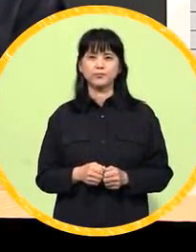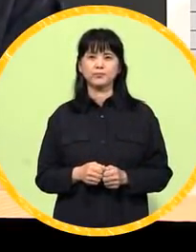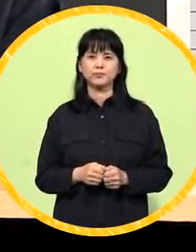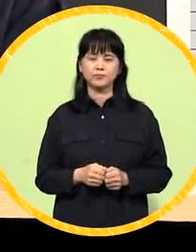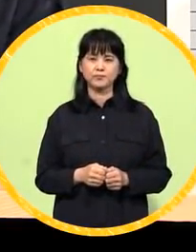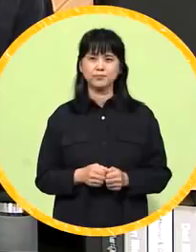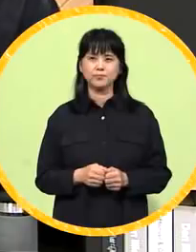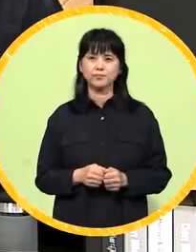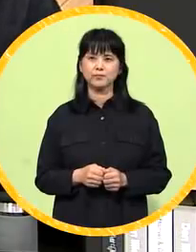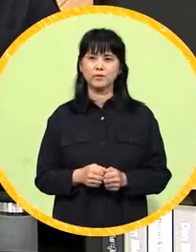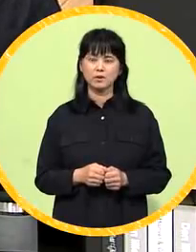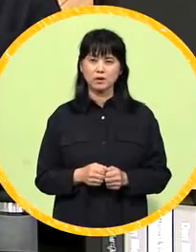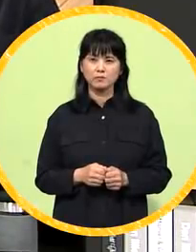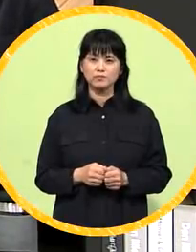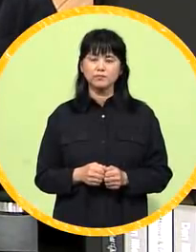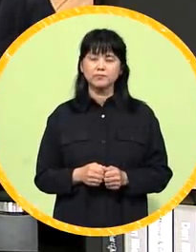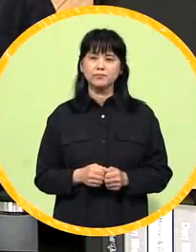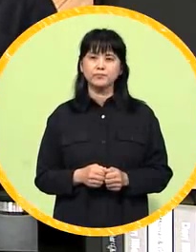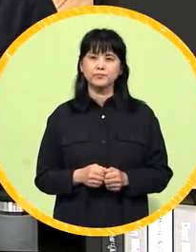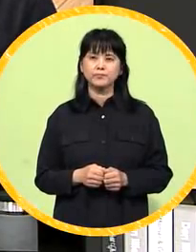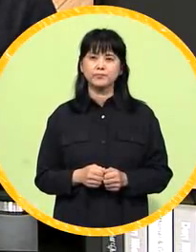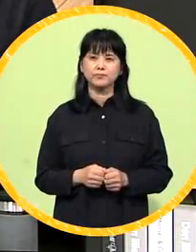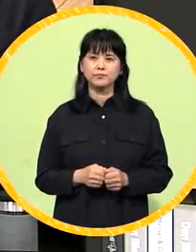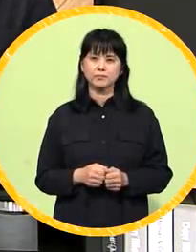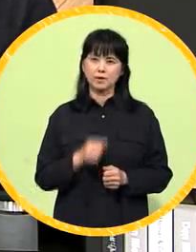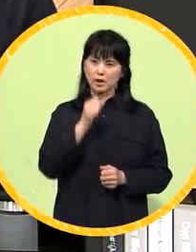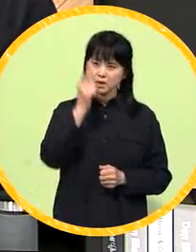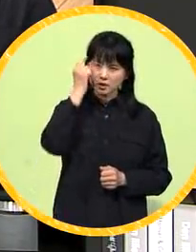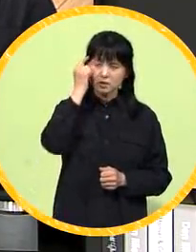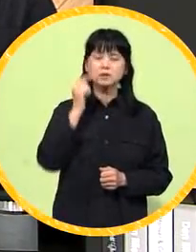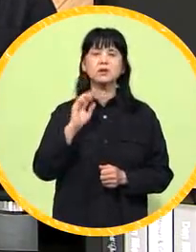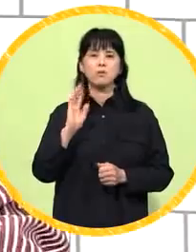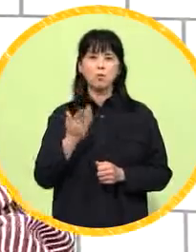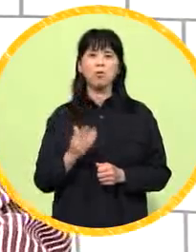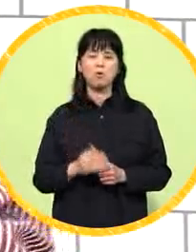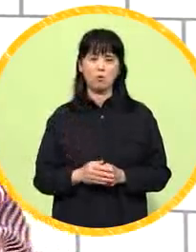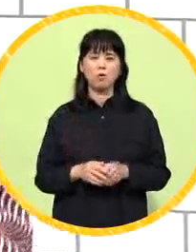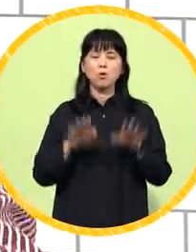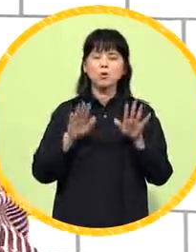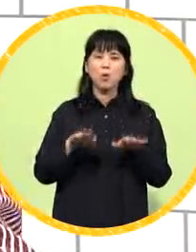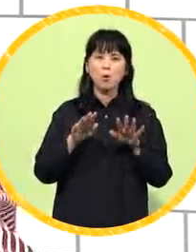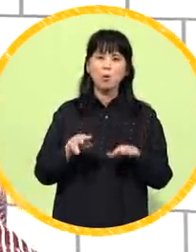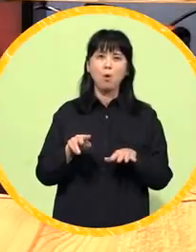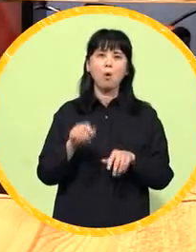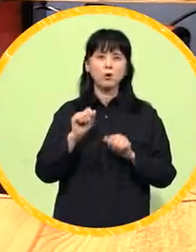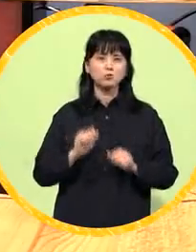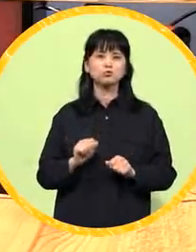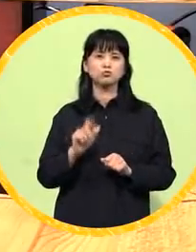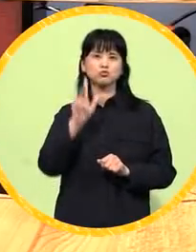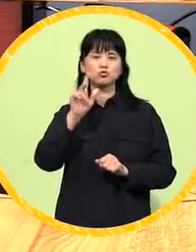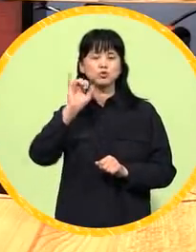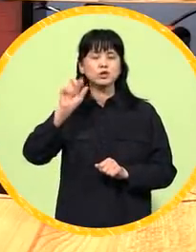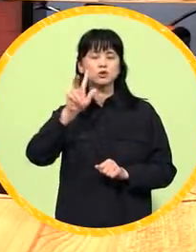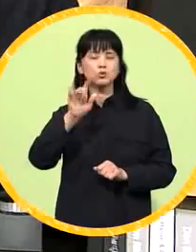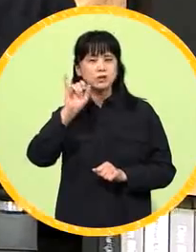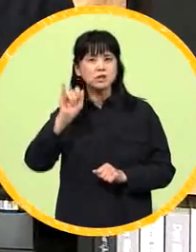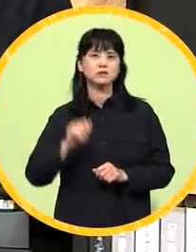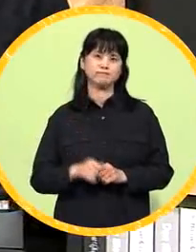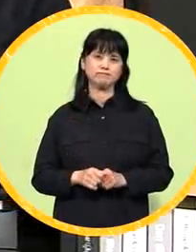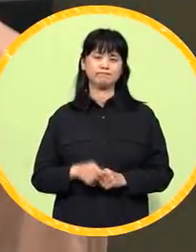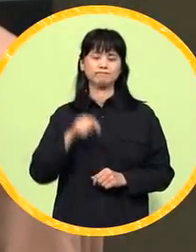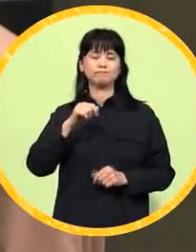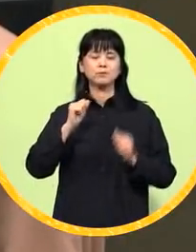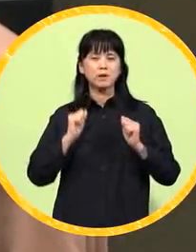じゃあ眼光を稼ぎますよねまたいい感じですけどそして今日も見切れてますべっああああああいうこと